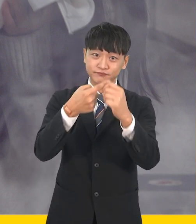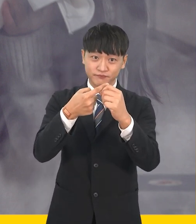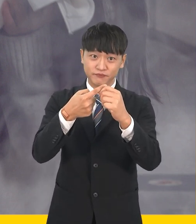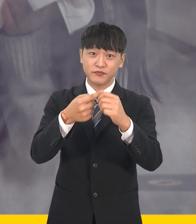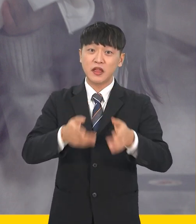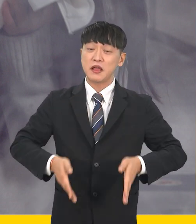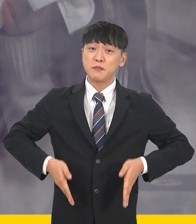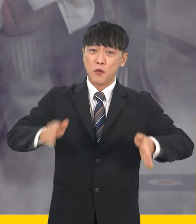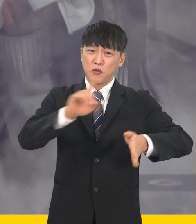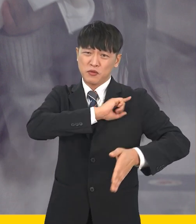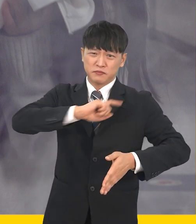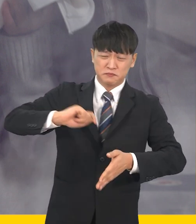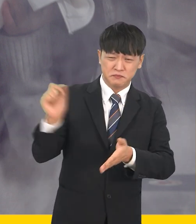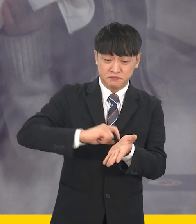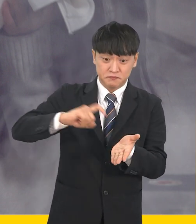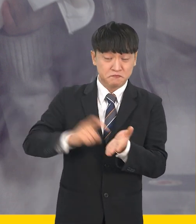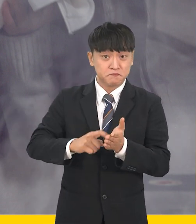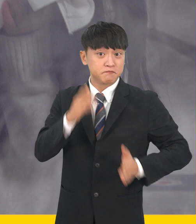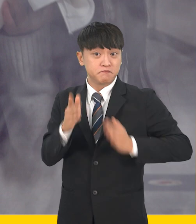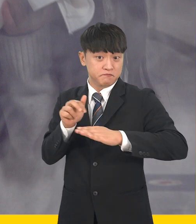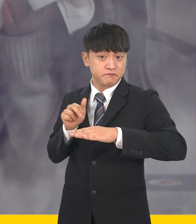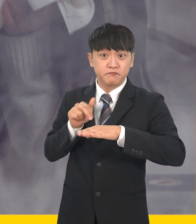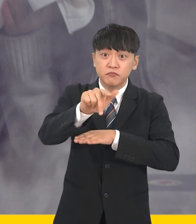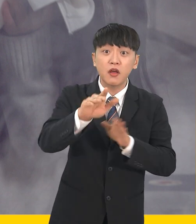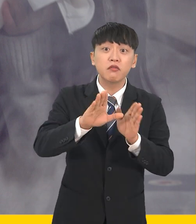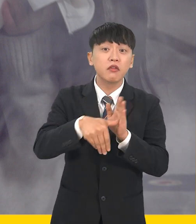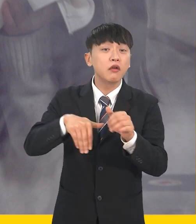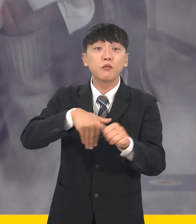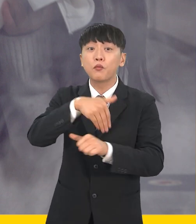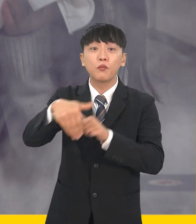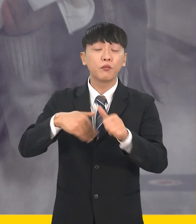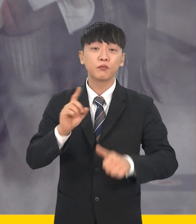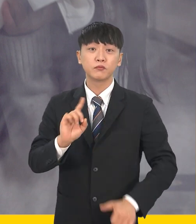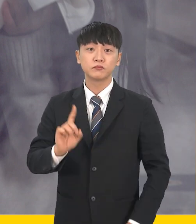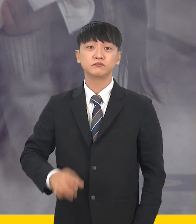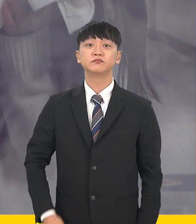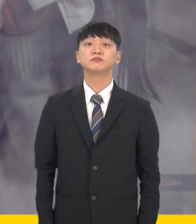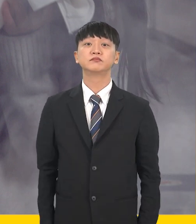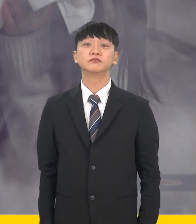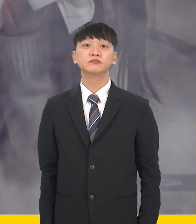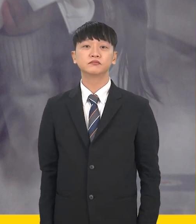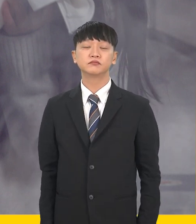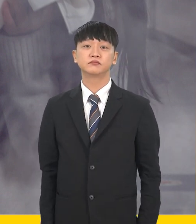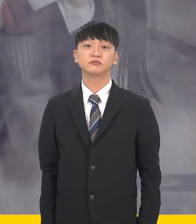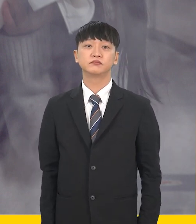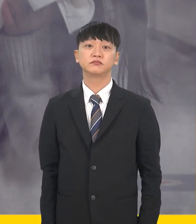번째, 복도를 최대한 뛰어갔을 때 어떻게 될까요?